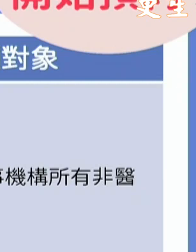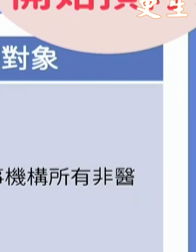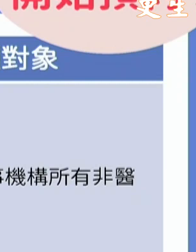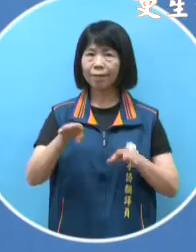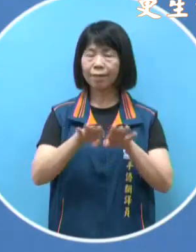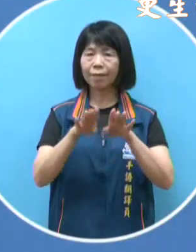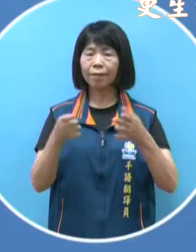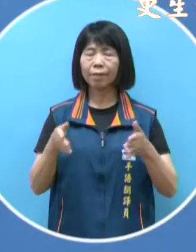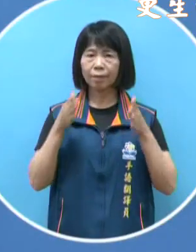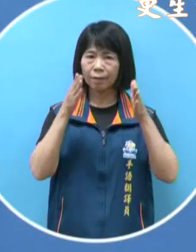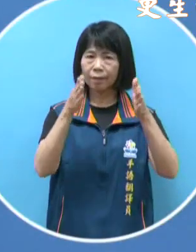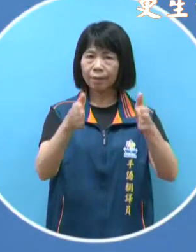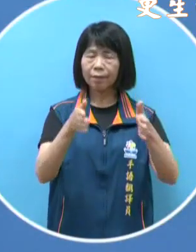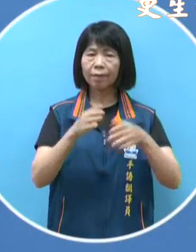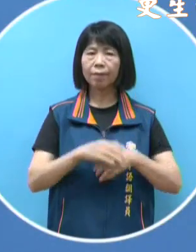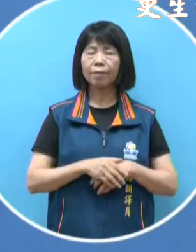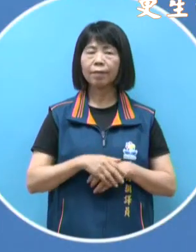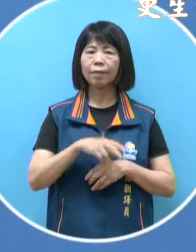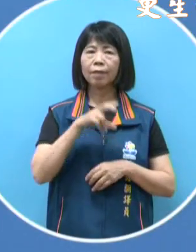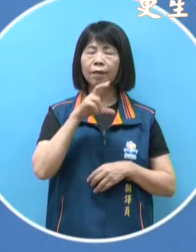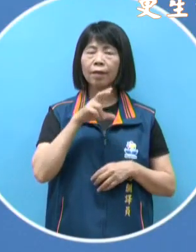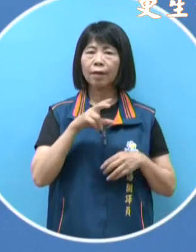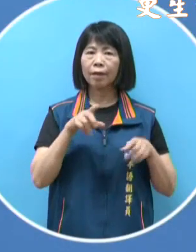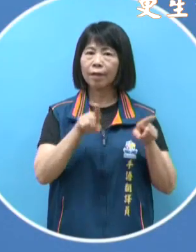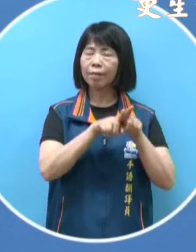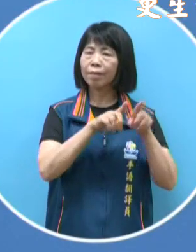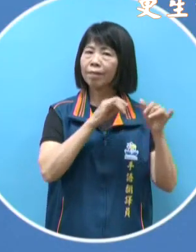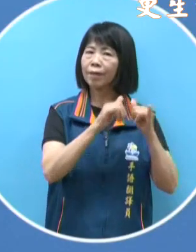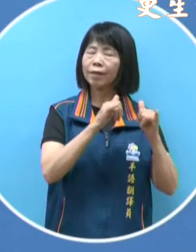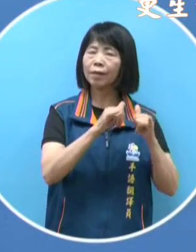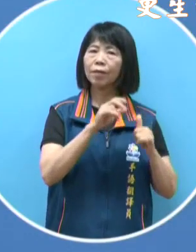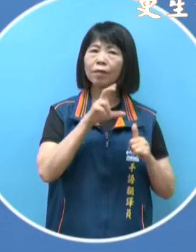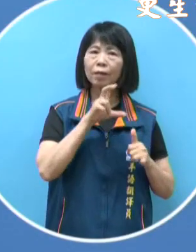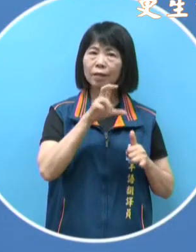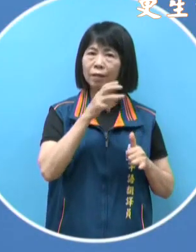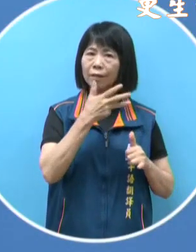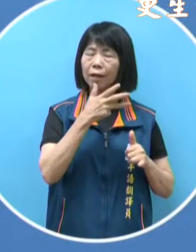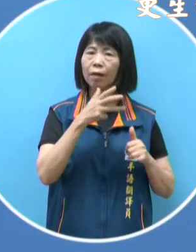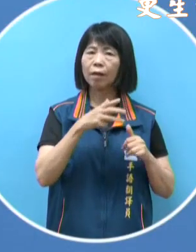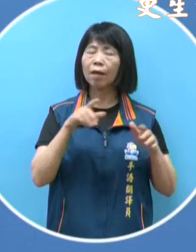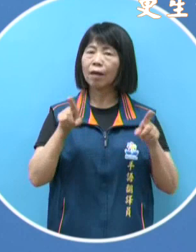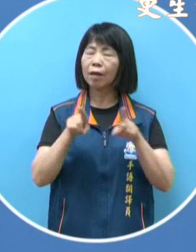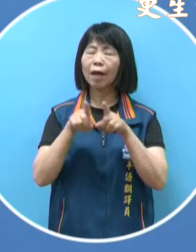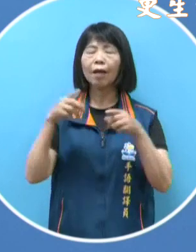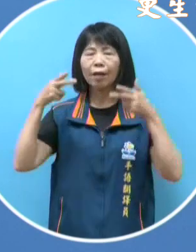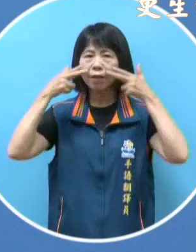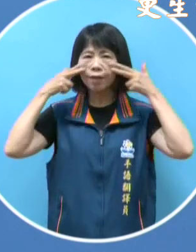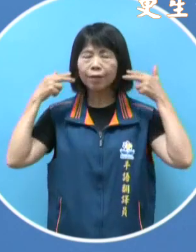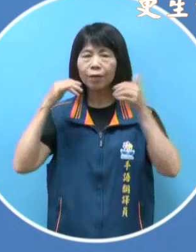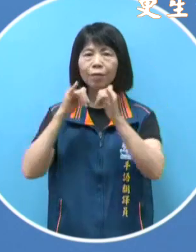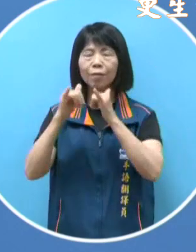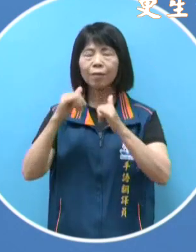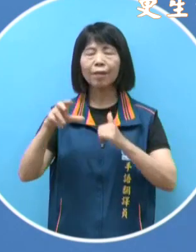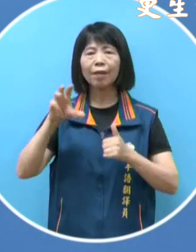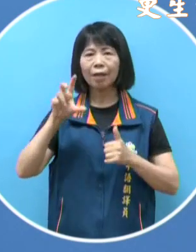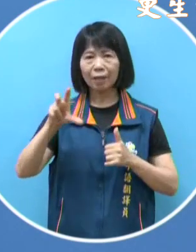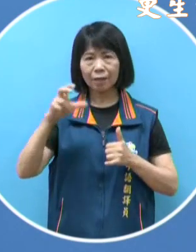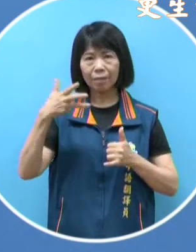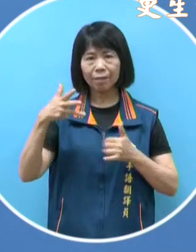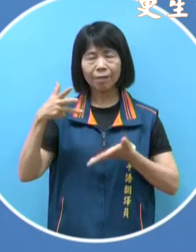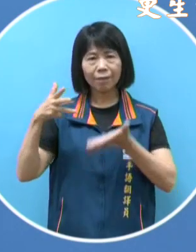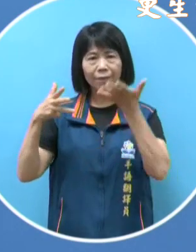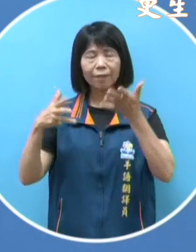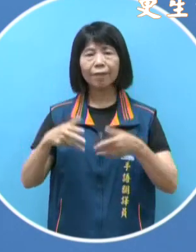哈，我们要针对于这个78岁以上的原住民，以及我们83岁以上